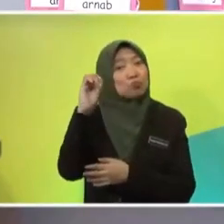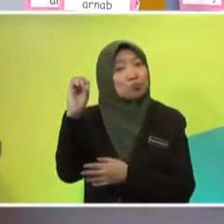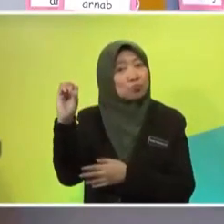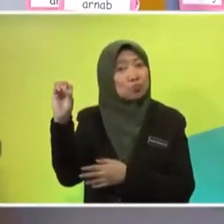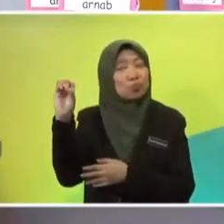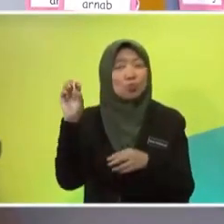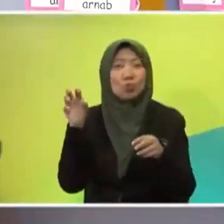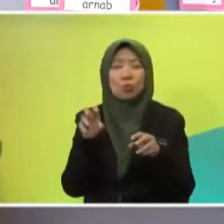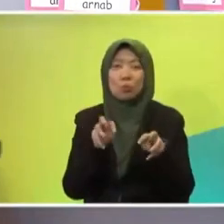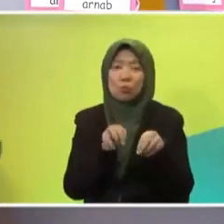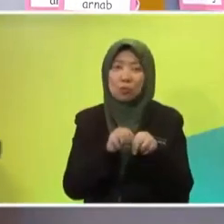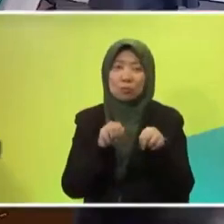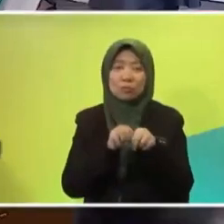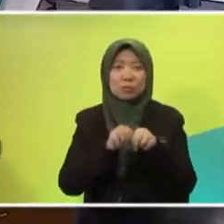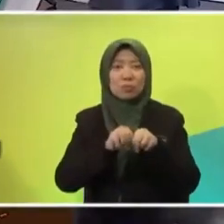Garangnya bunyinya.